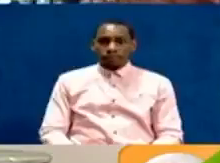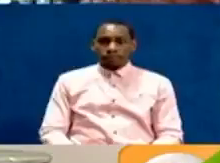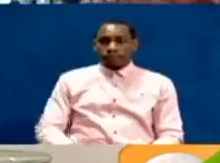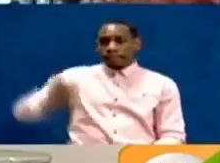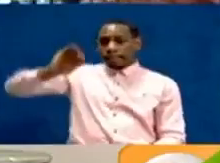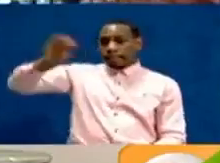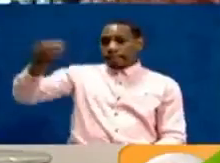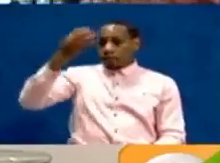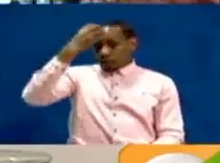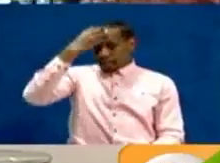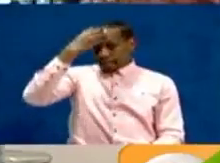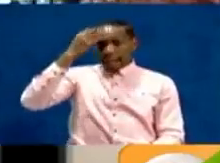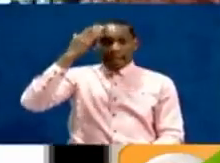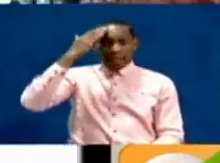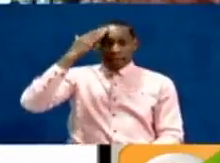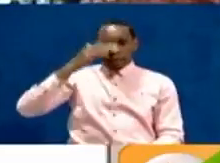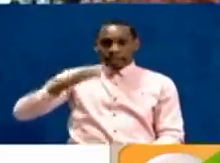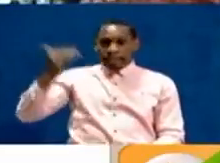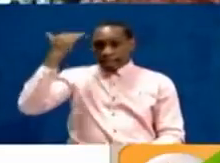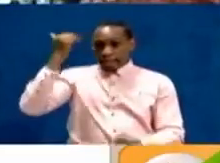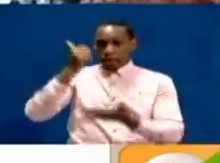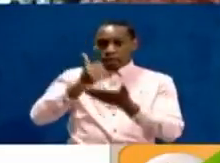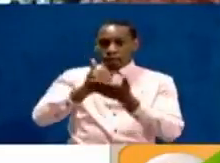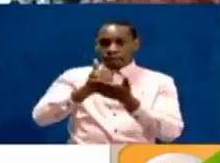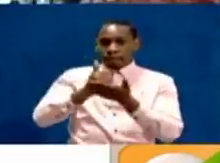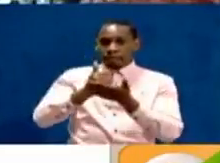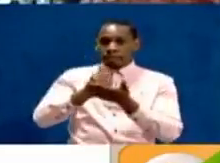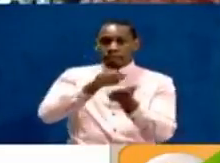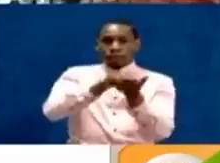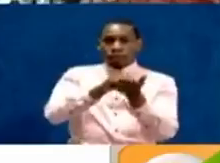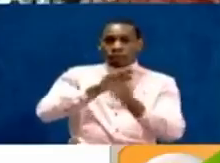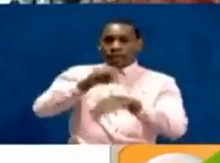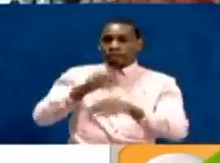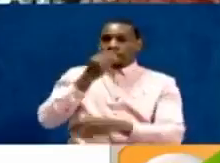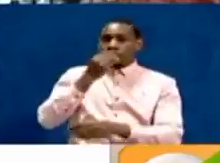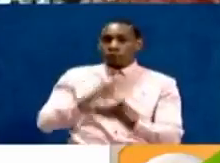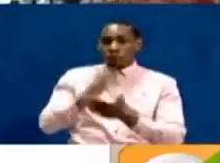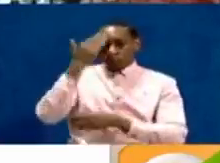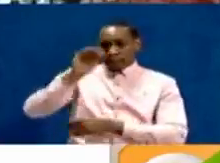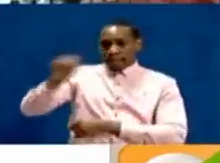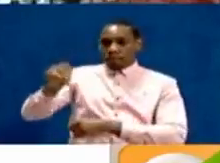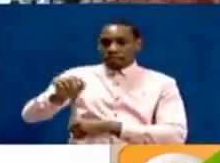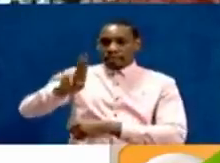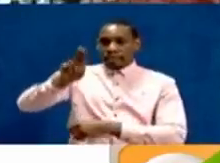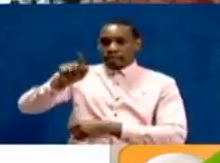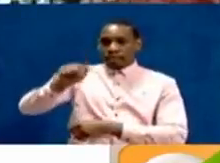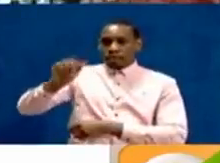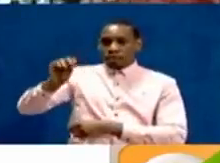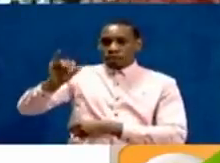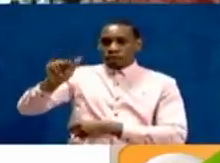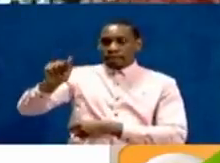Mji wa Kitale ulifahamika kama makao makuu ya ghala la chakula la taifa kutokana na kaunti ya Trans Nzoia